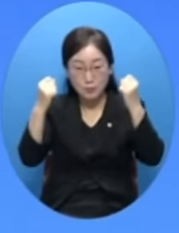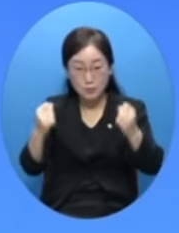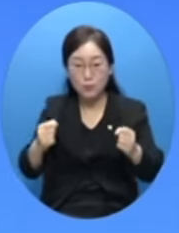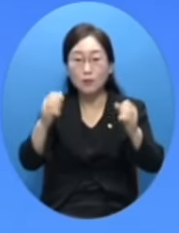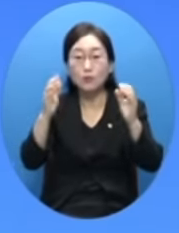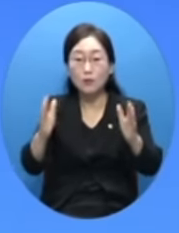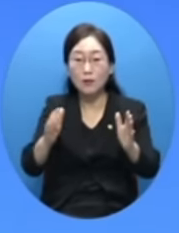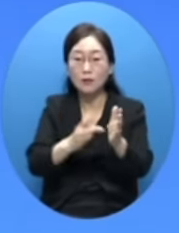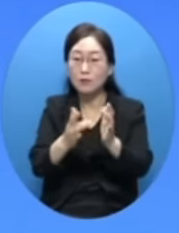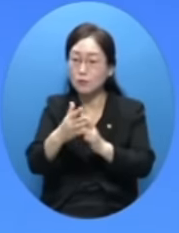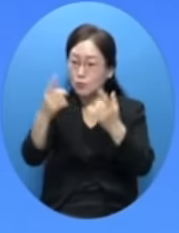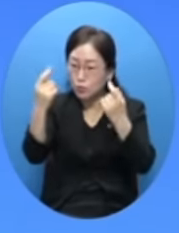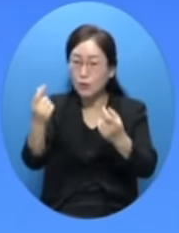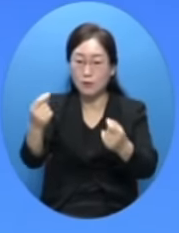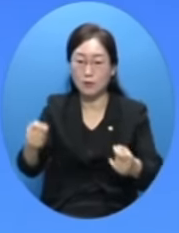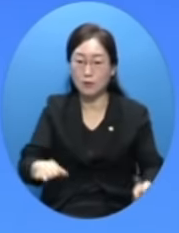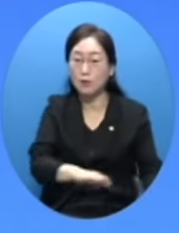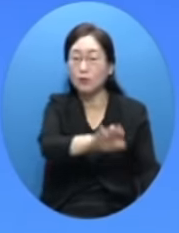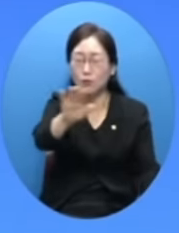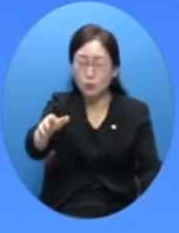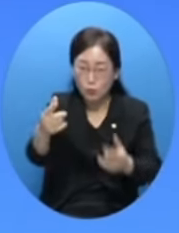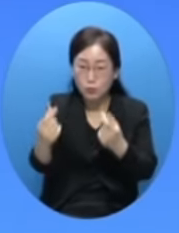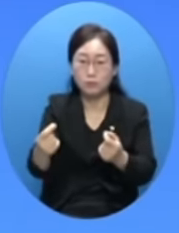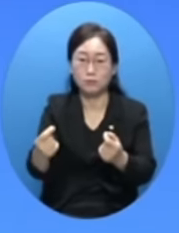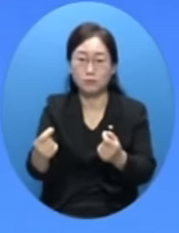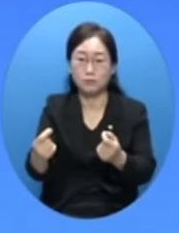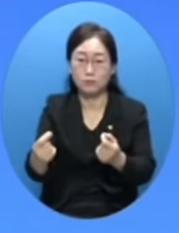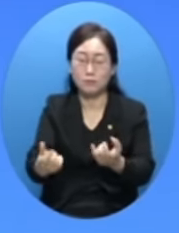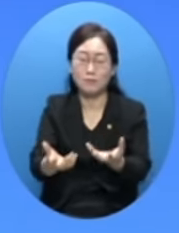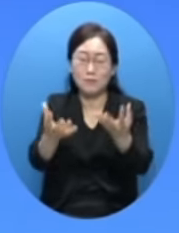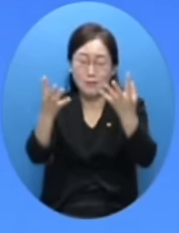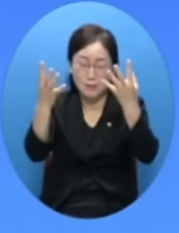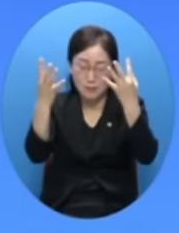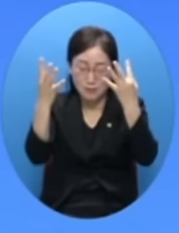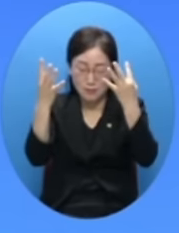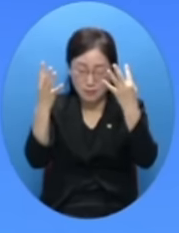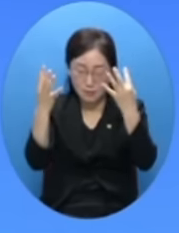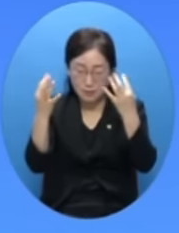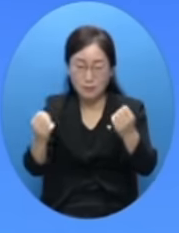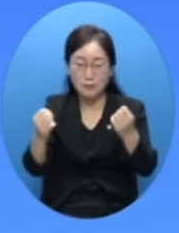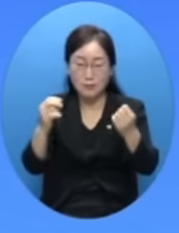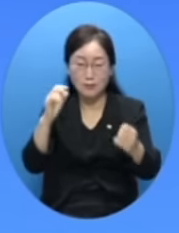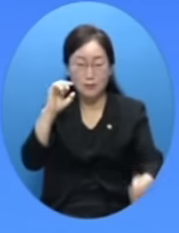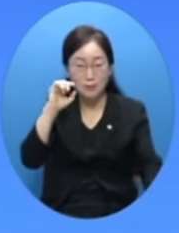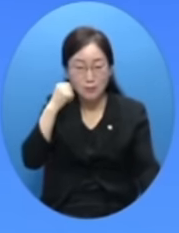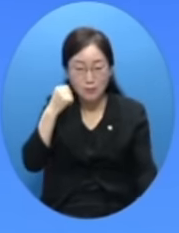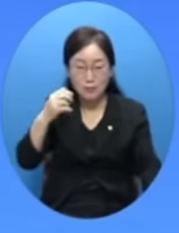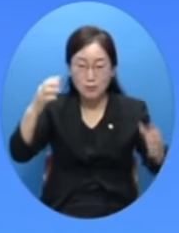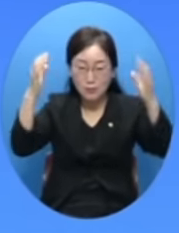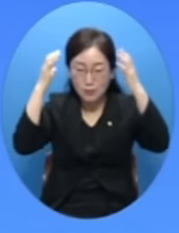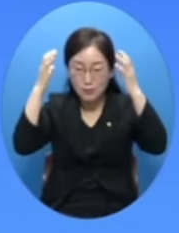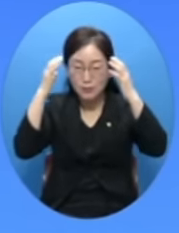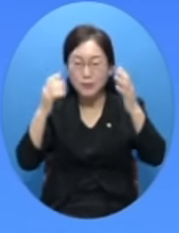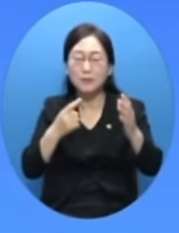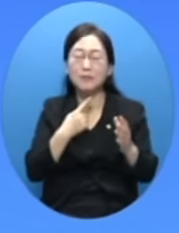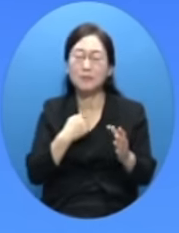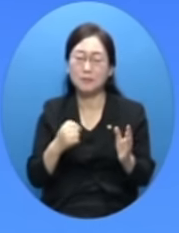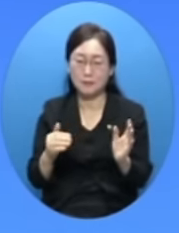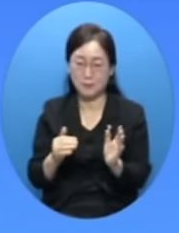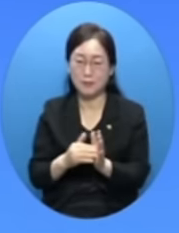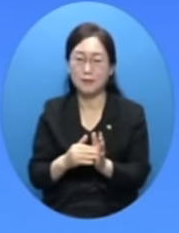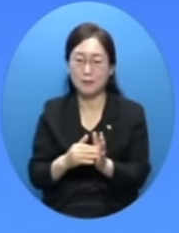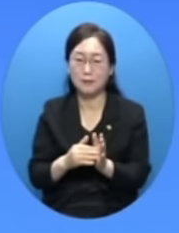주님도 우리와 똑같이 많은 어려움과 고통의 시간을 보냈던 것을 알 수